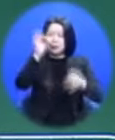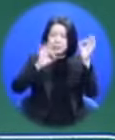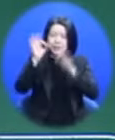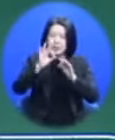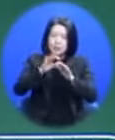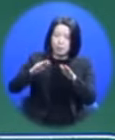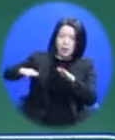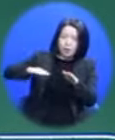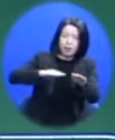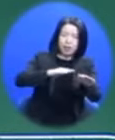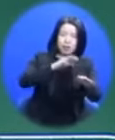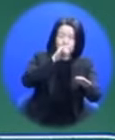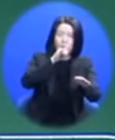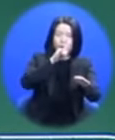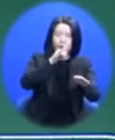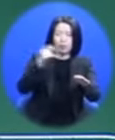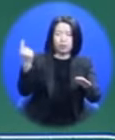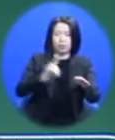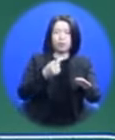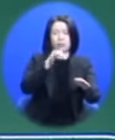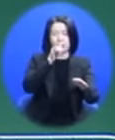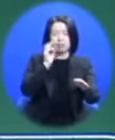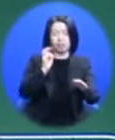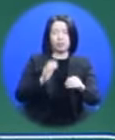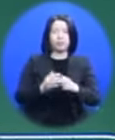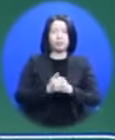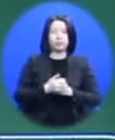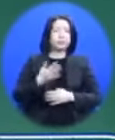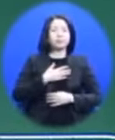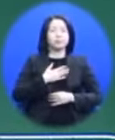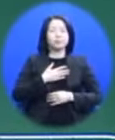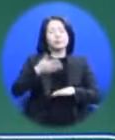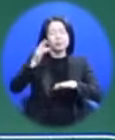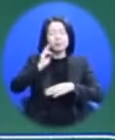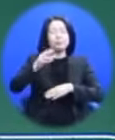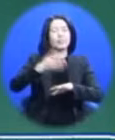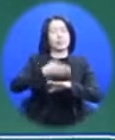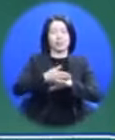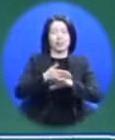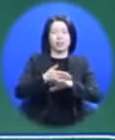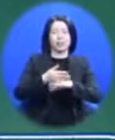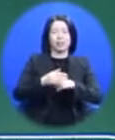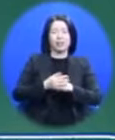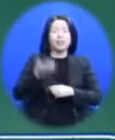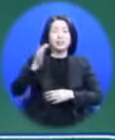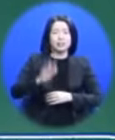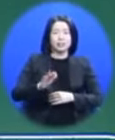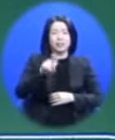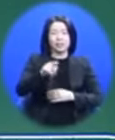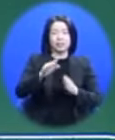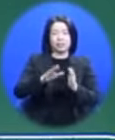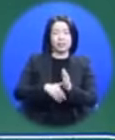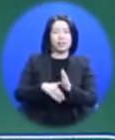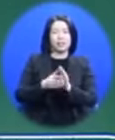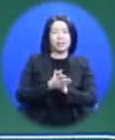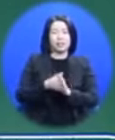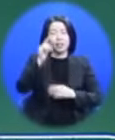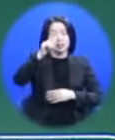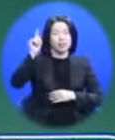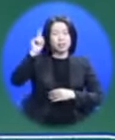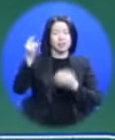가방을 저희에게 전해주러 온 겁니다. 저는 너무 감사하더라고요. 그런데 그때